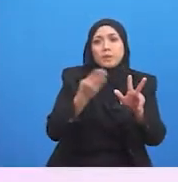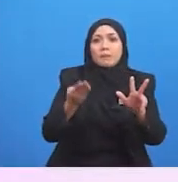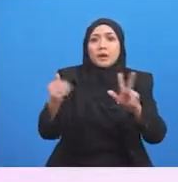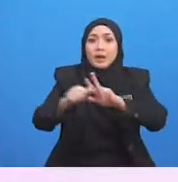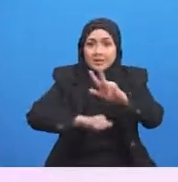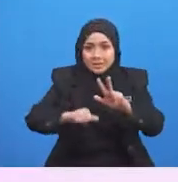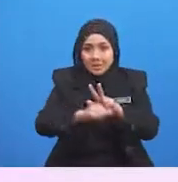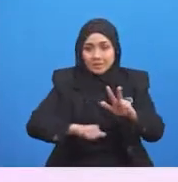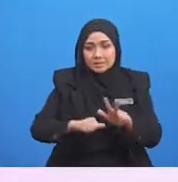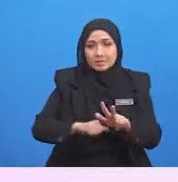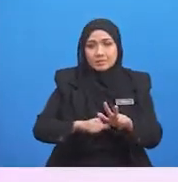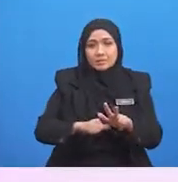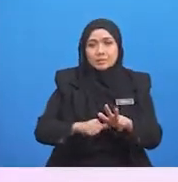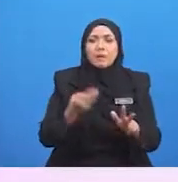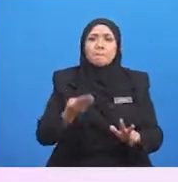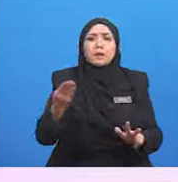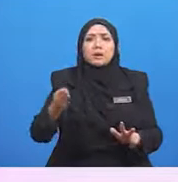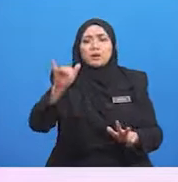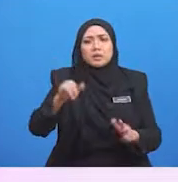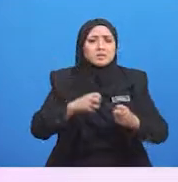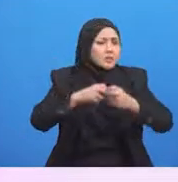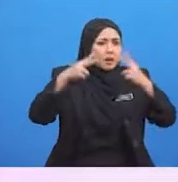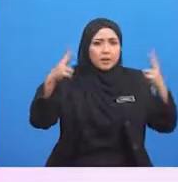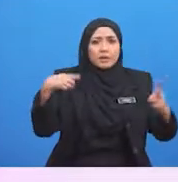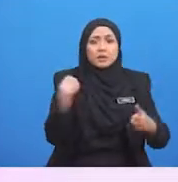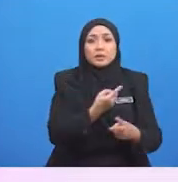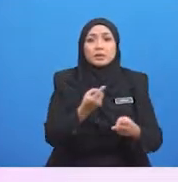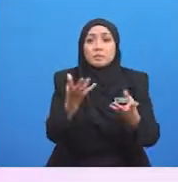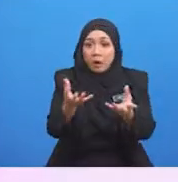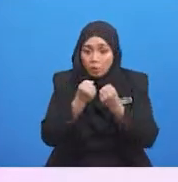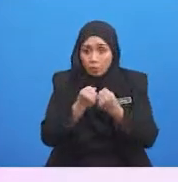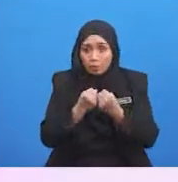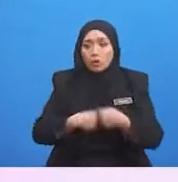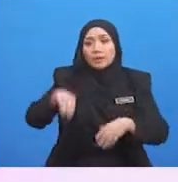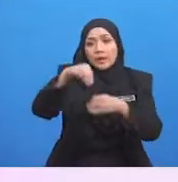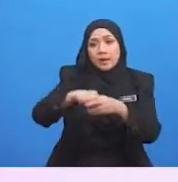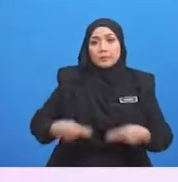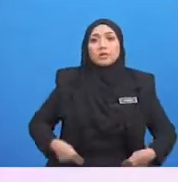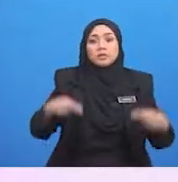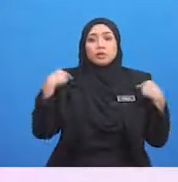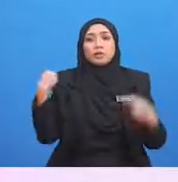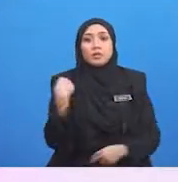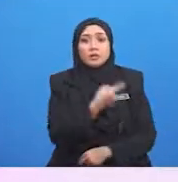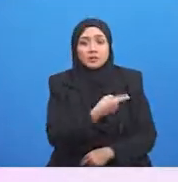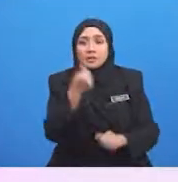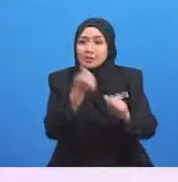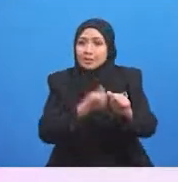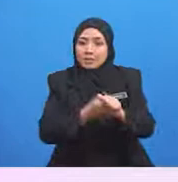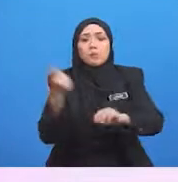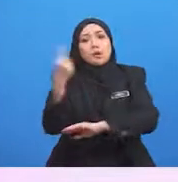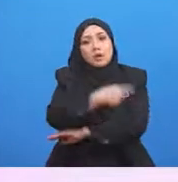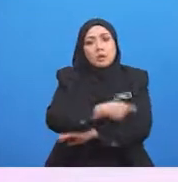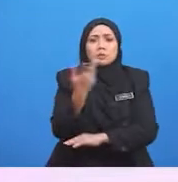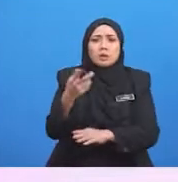asas. Barang asas ialah barang yang sangat diperlukan oleh pengguna dalam kehidupan seharian kita seperti